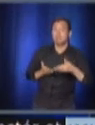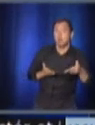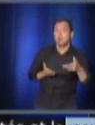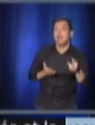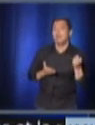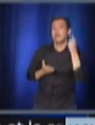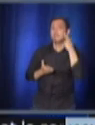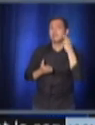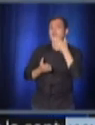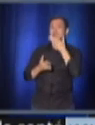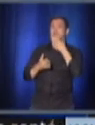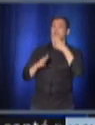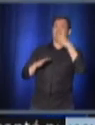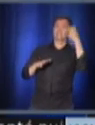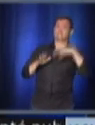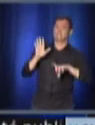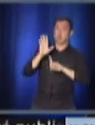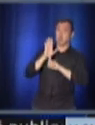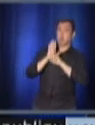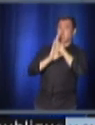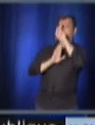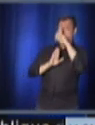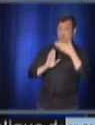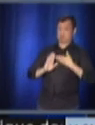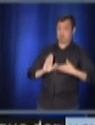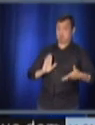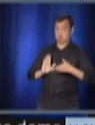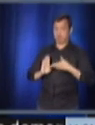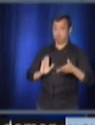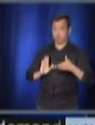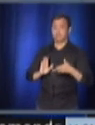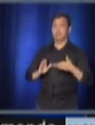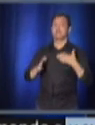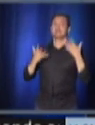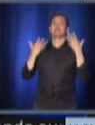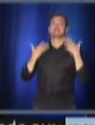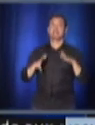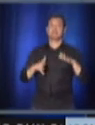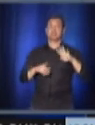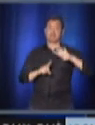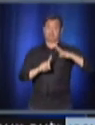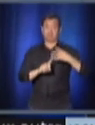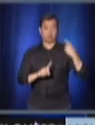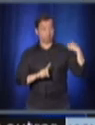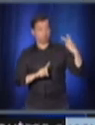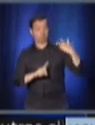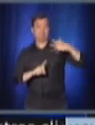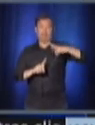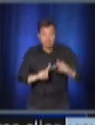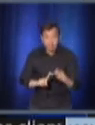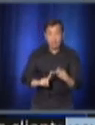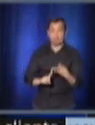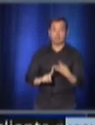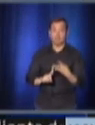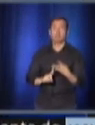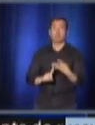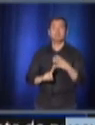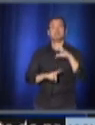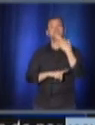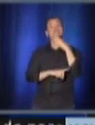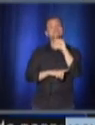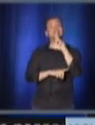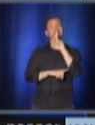fait 3 ou 4 cet été au Québec. Je voulais savoir où on en était dans l'installation des climatiseurs dans les CHSLD qui ont